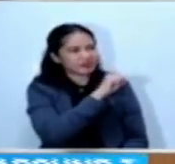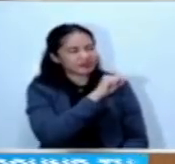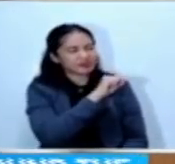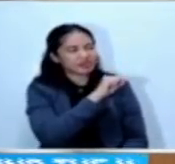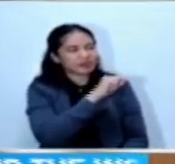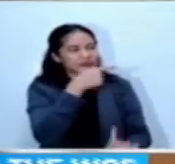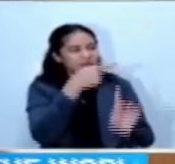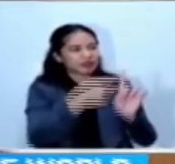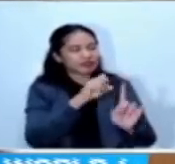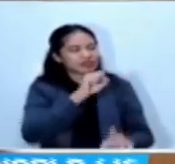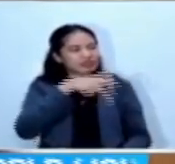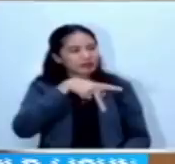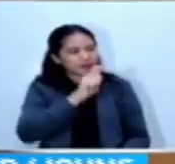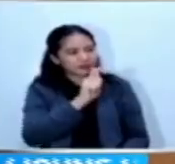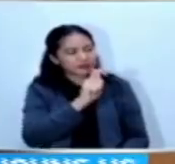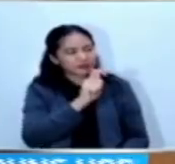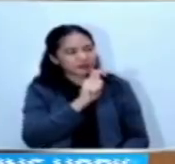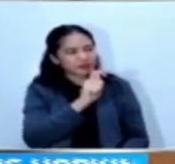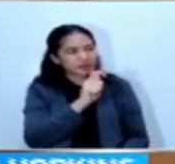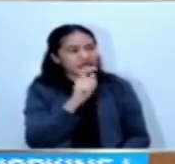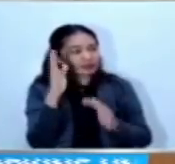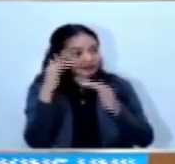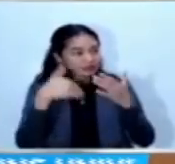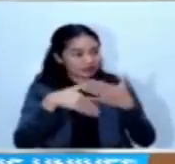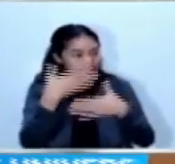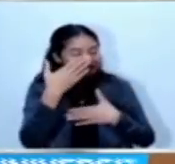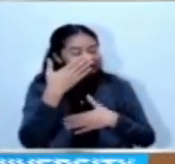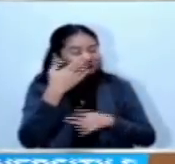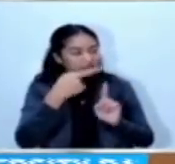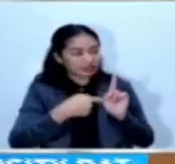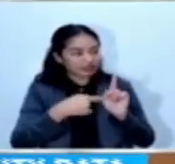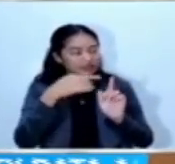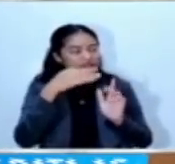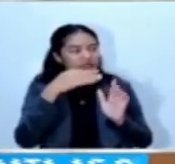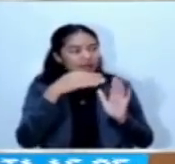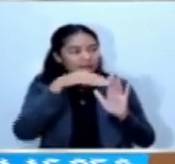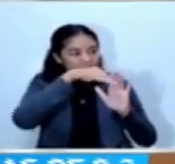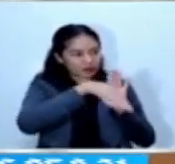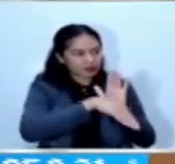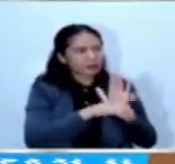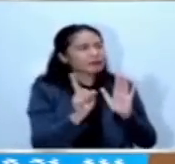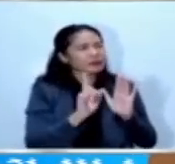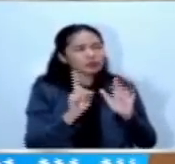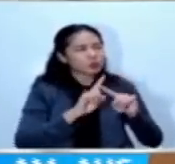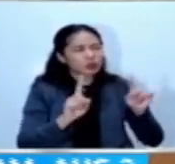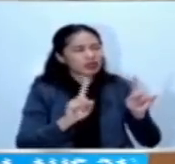within next month, no? Yung sa September. Pero yung peak po, ano ba yung peak na nakikita natin?